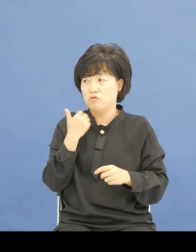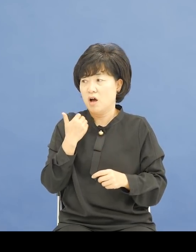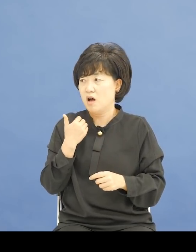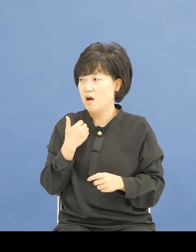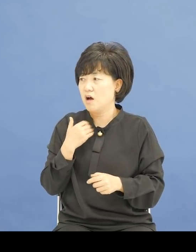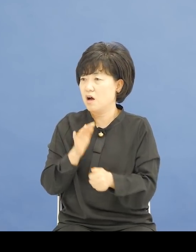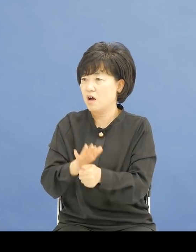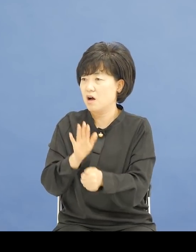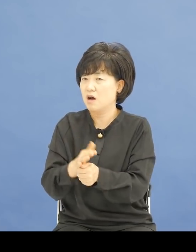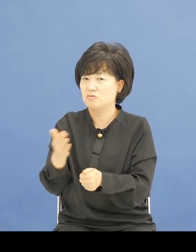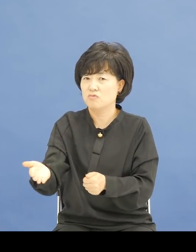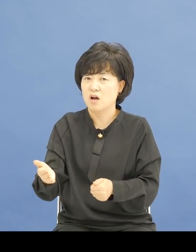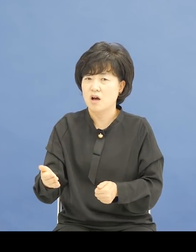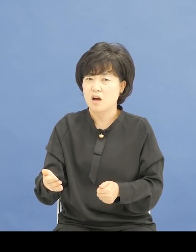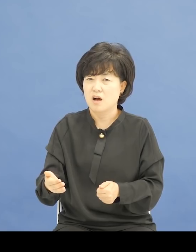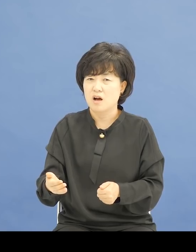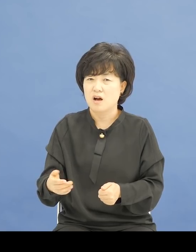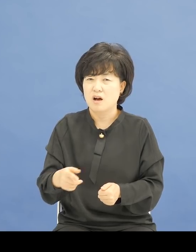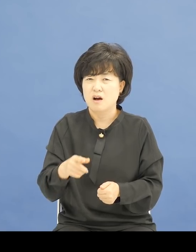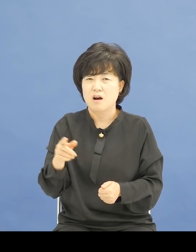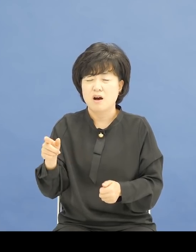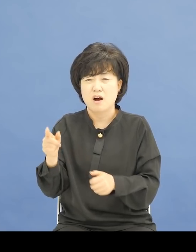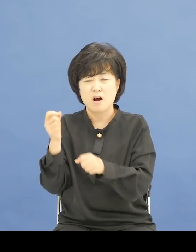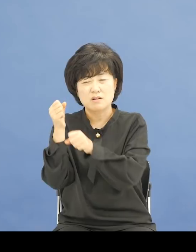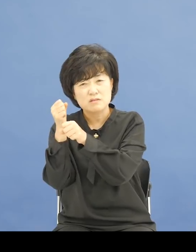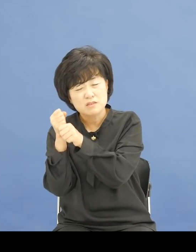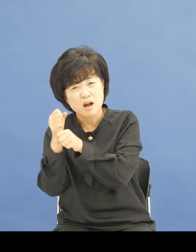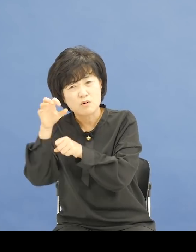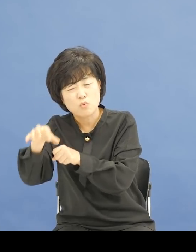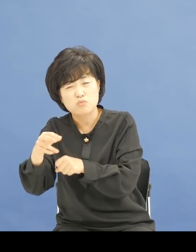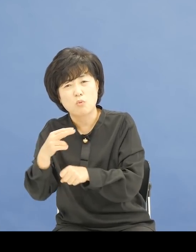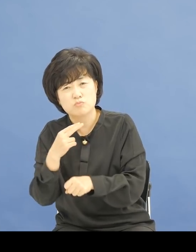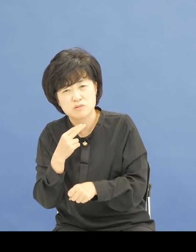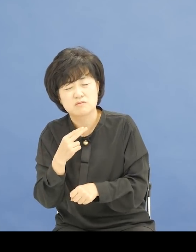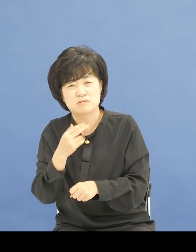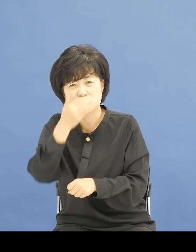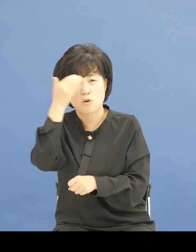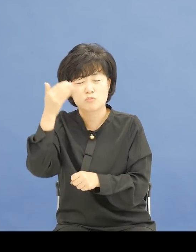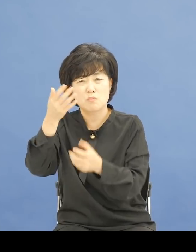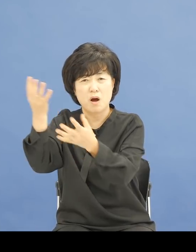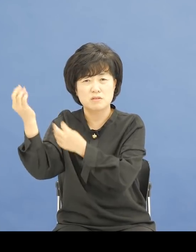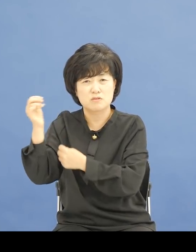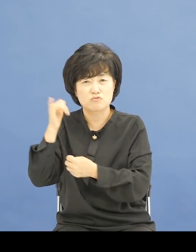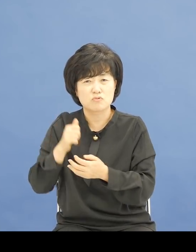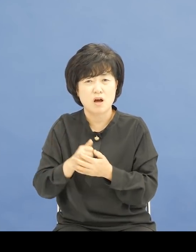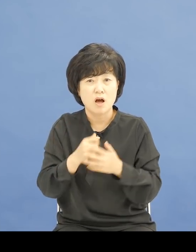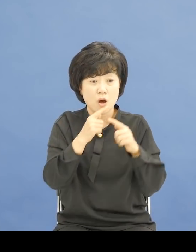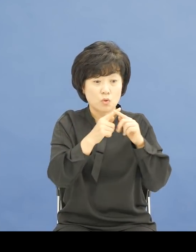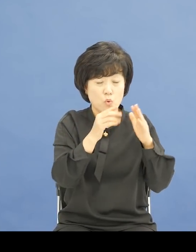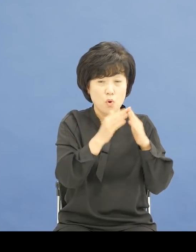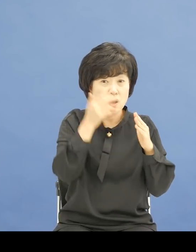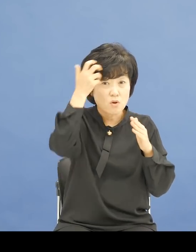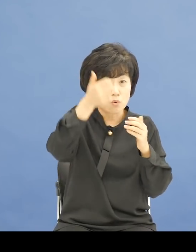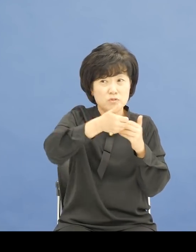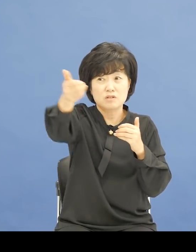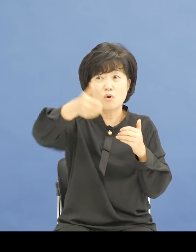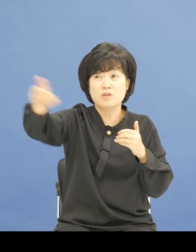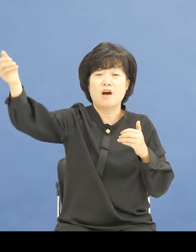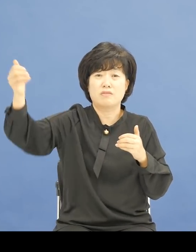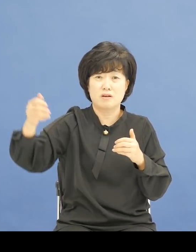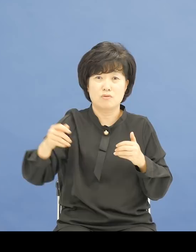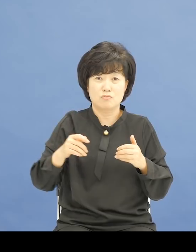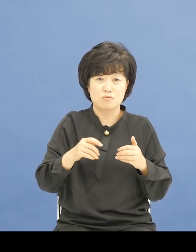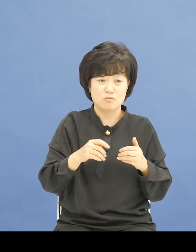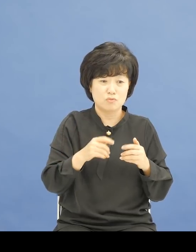누군가는 해야 되는 일이구나라는 생각으로 이렇게 의지할 데가 없는 네. 젊은이들이 많다는 거 많다는 아니에요? 거죠. 네. 교회의 영혼들이 떠나간다 하지만 세상의